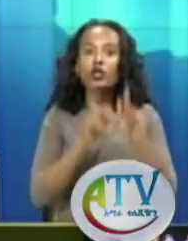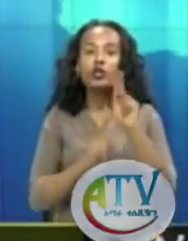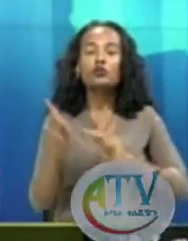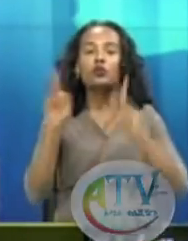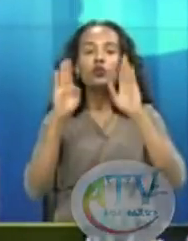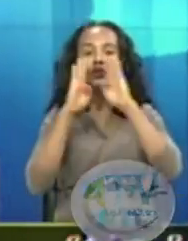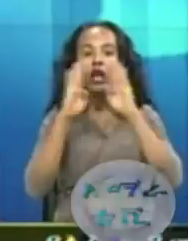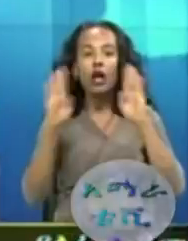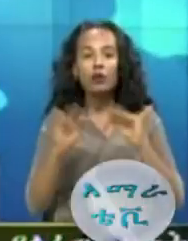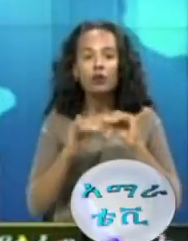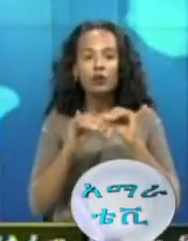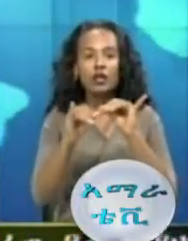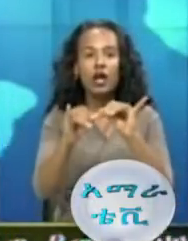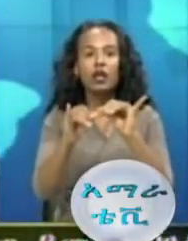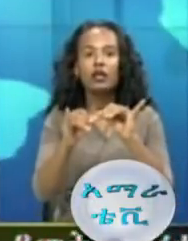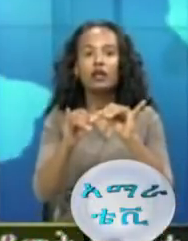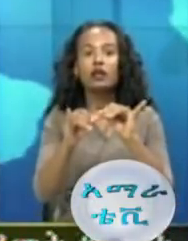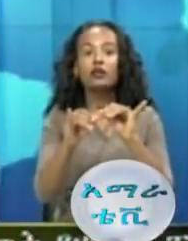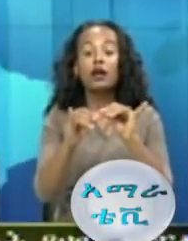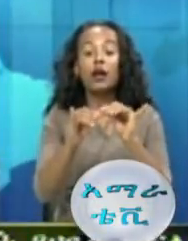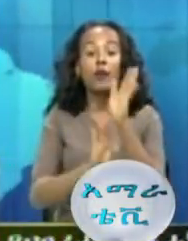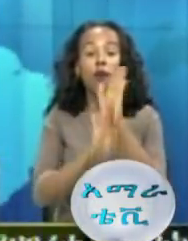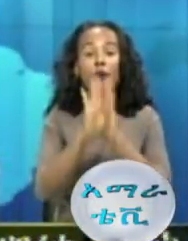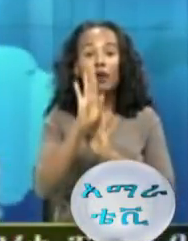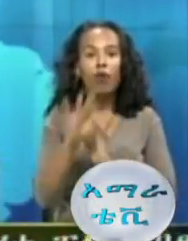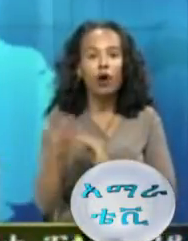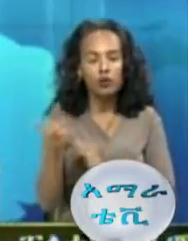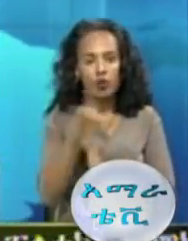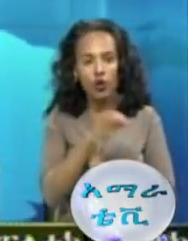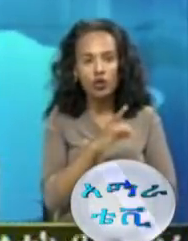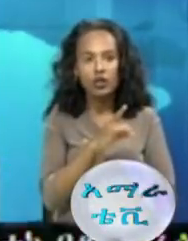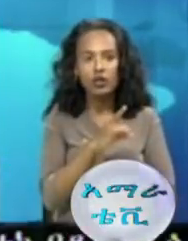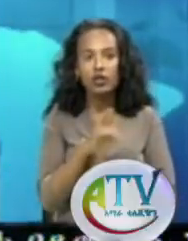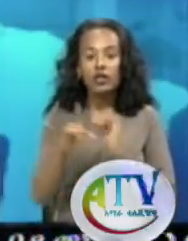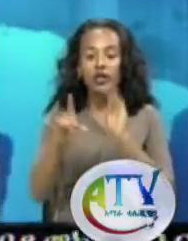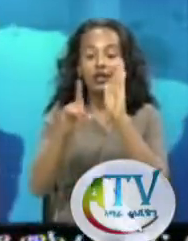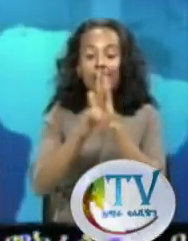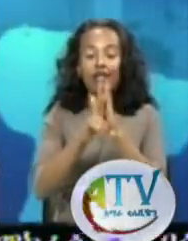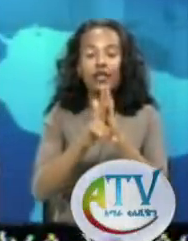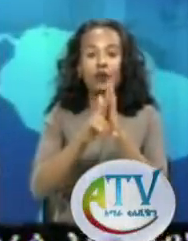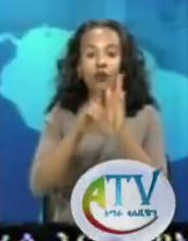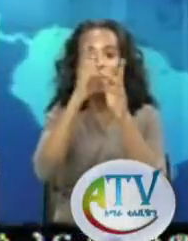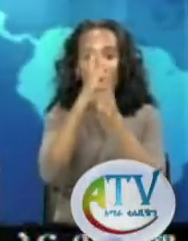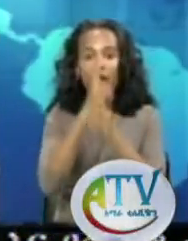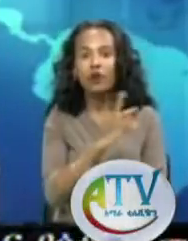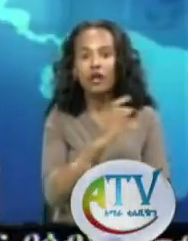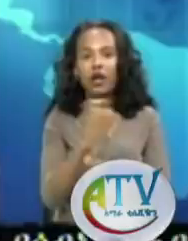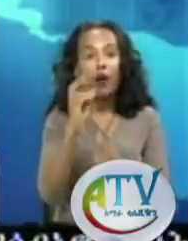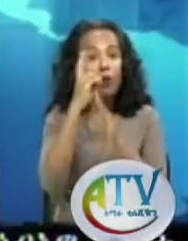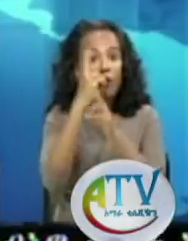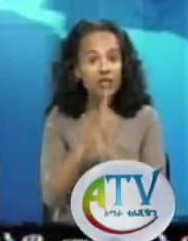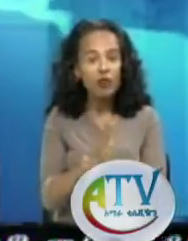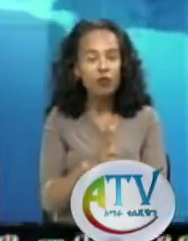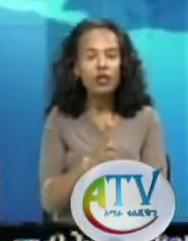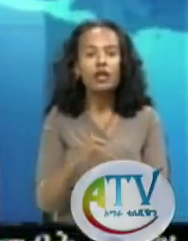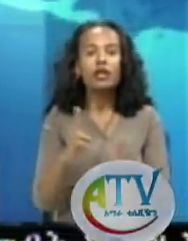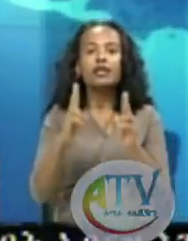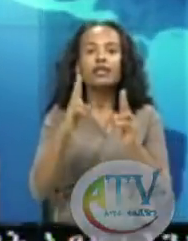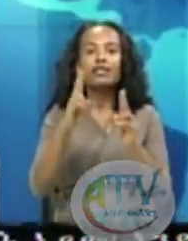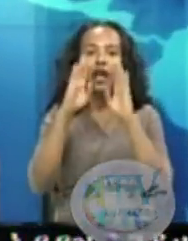ሰላምን በዘላቂነት በመገንባትም ሆነ ህግን በማክበርና በማስከበር የሰላም